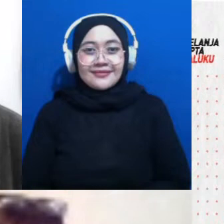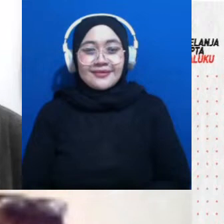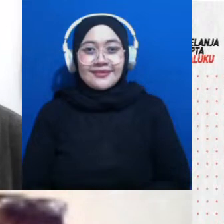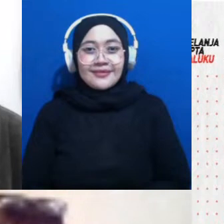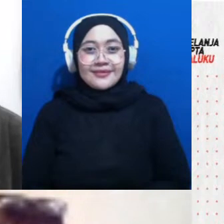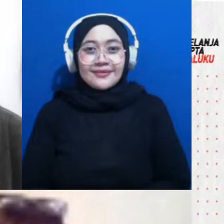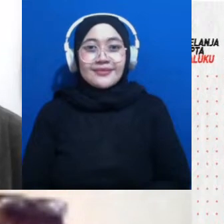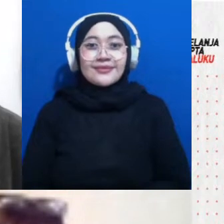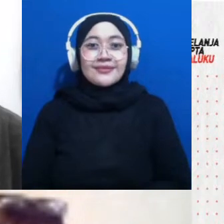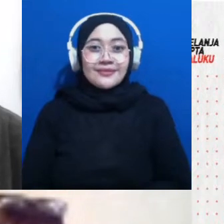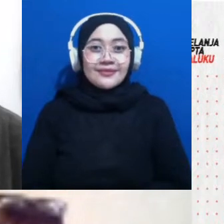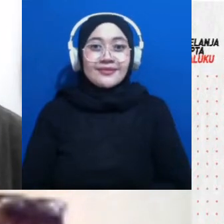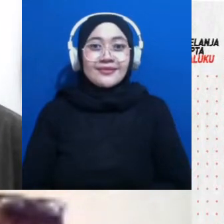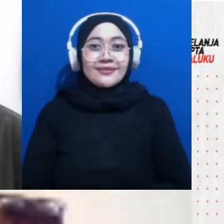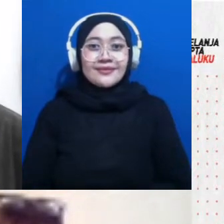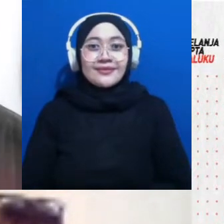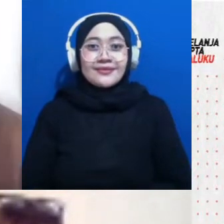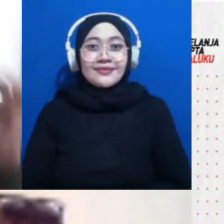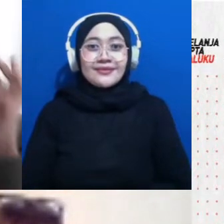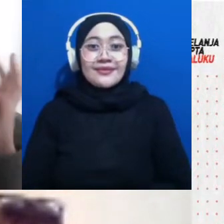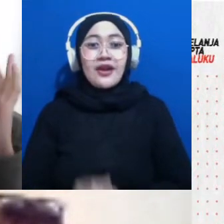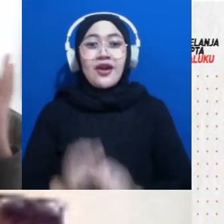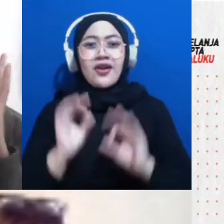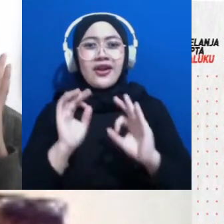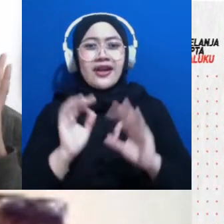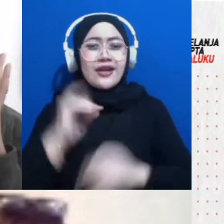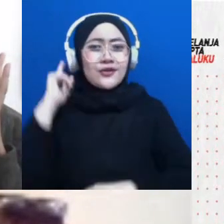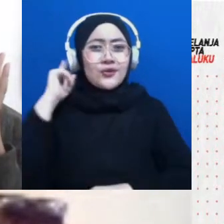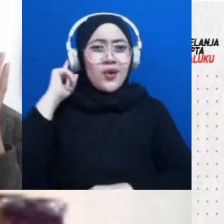Iya, di aku juga belum masuk suaranya Kak Rizal.